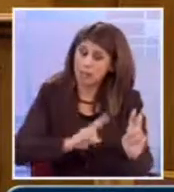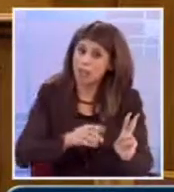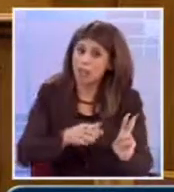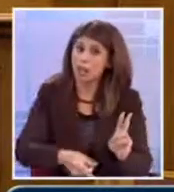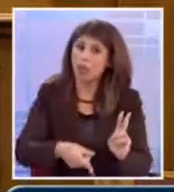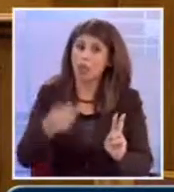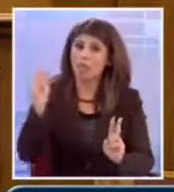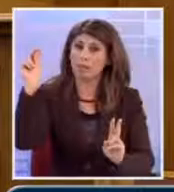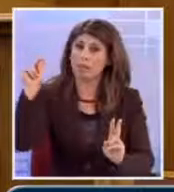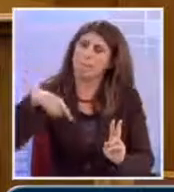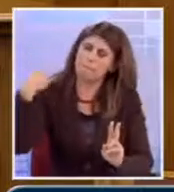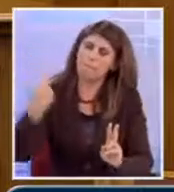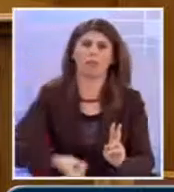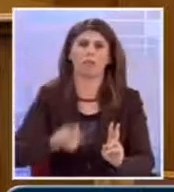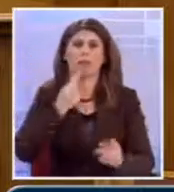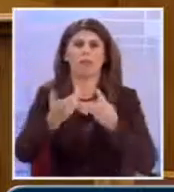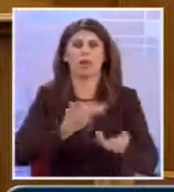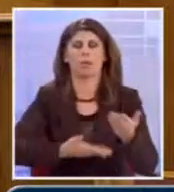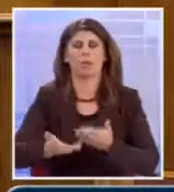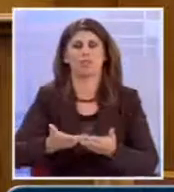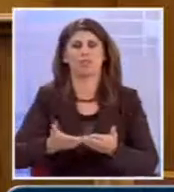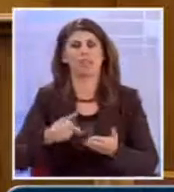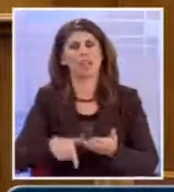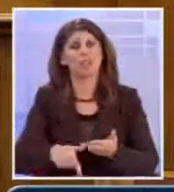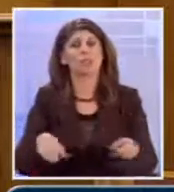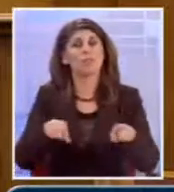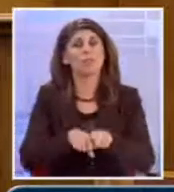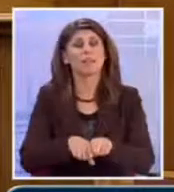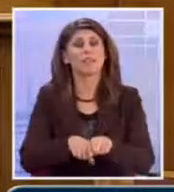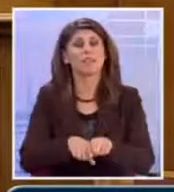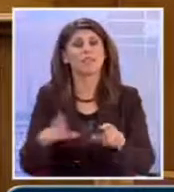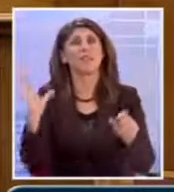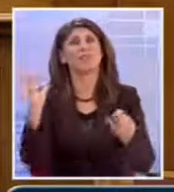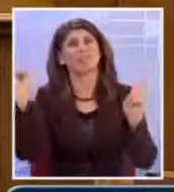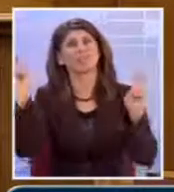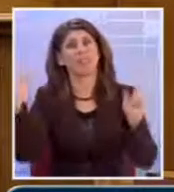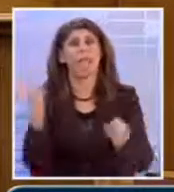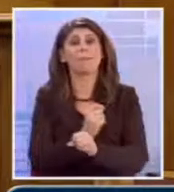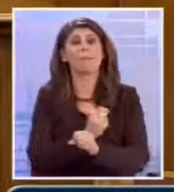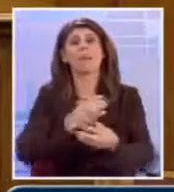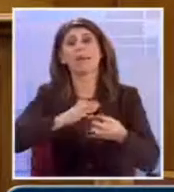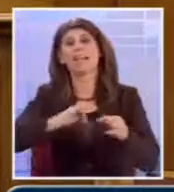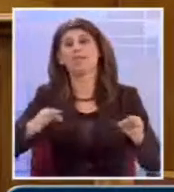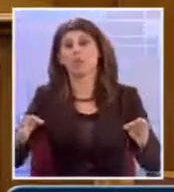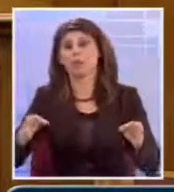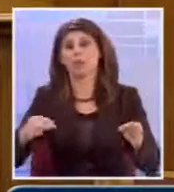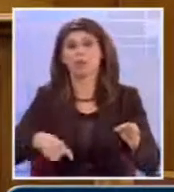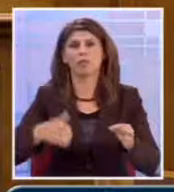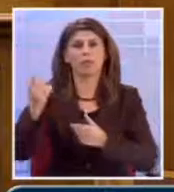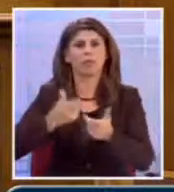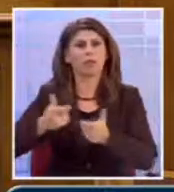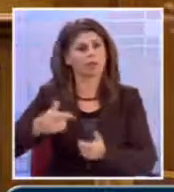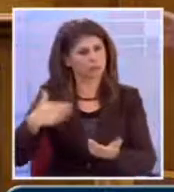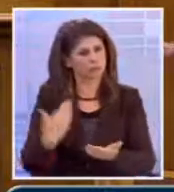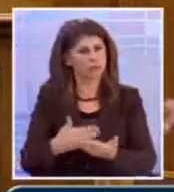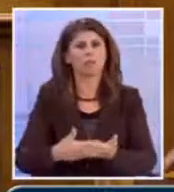και μετά θα διαπραγματευθώ». Αυτό σε συνδυασμό με το success story παρήχε στους δανειστές επιχειρήματα